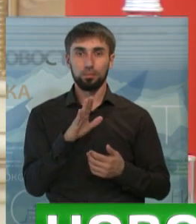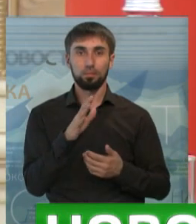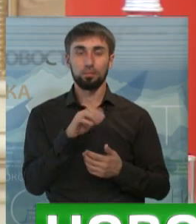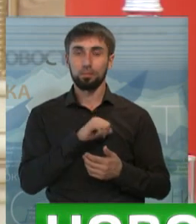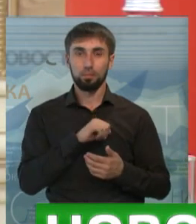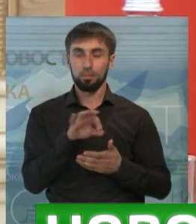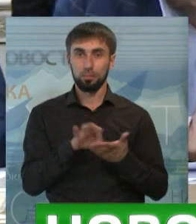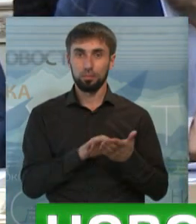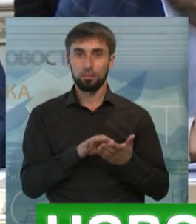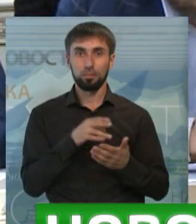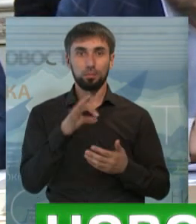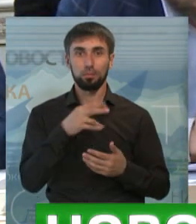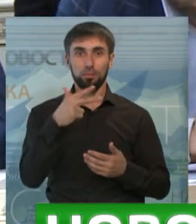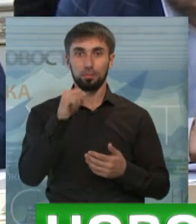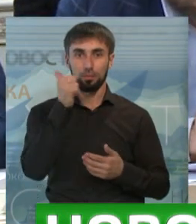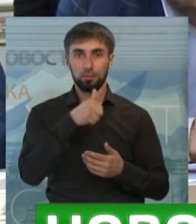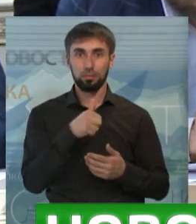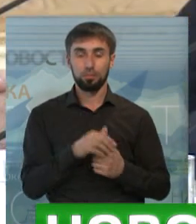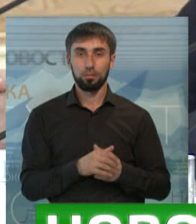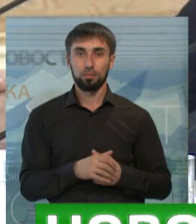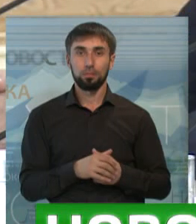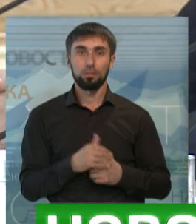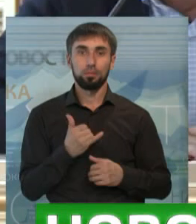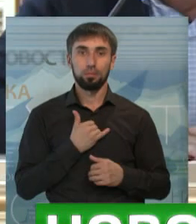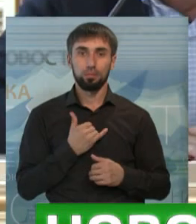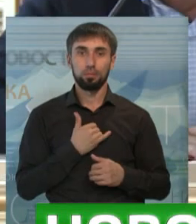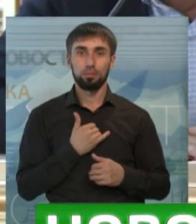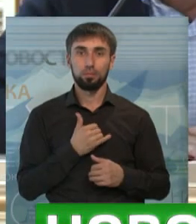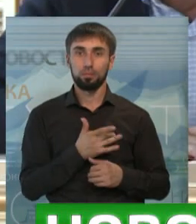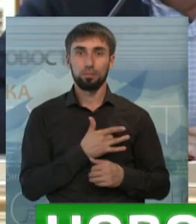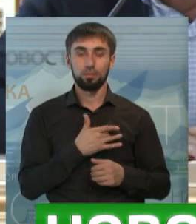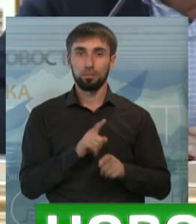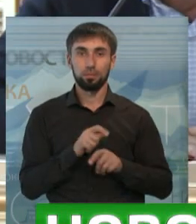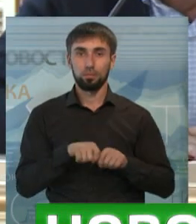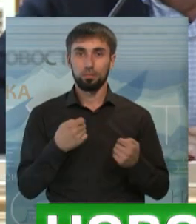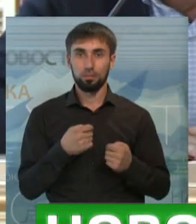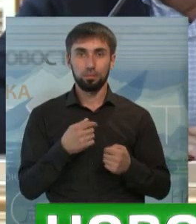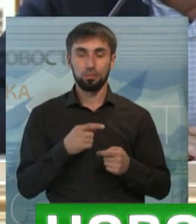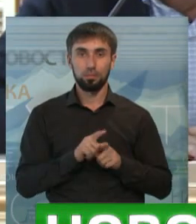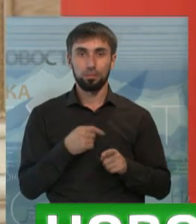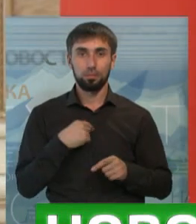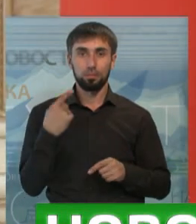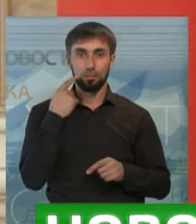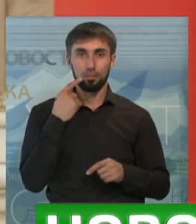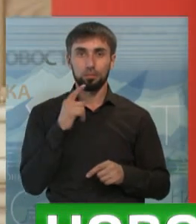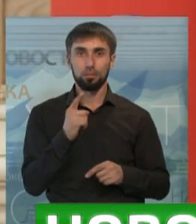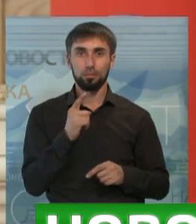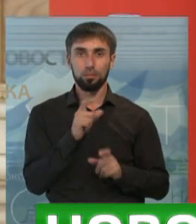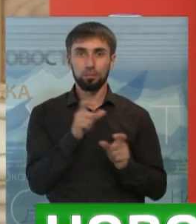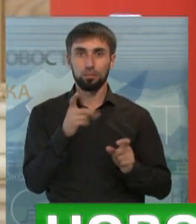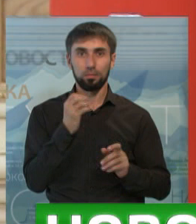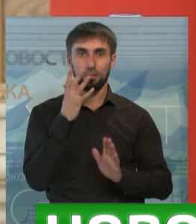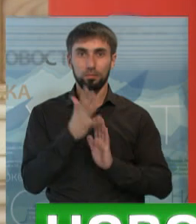социальные все до тридцатого года у меня сердце разрывается стул но вкус у нас но не уж то вот люди не